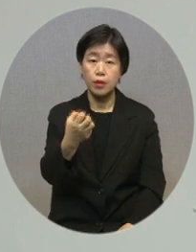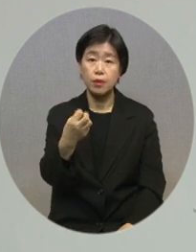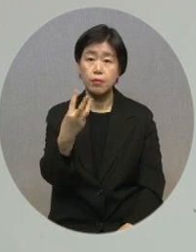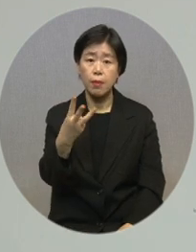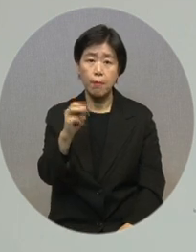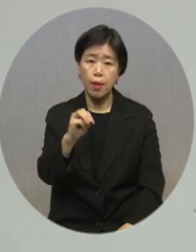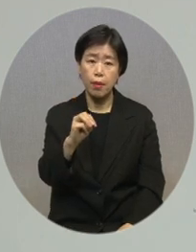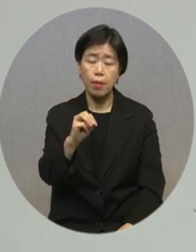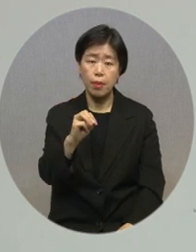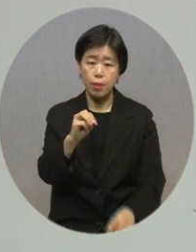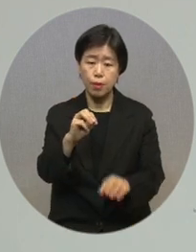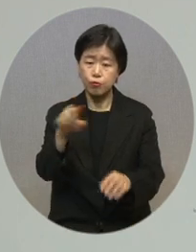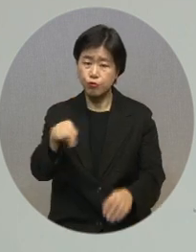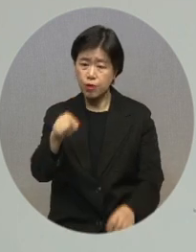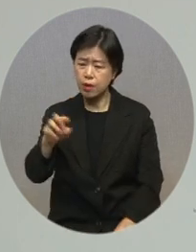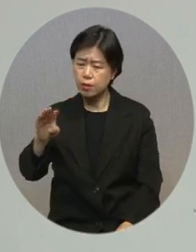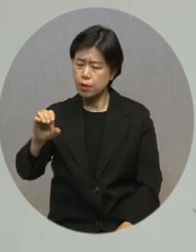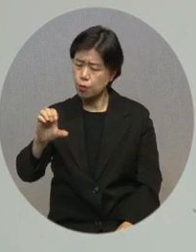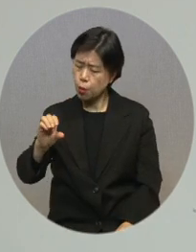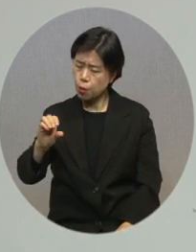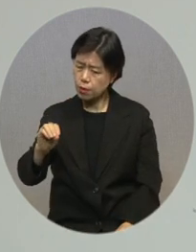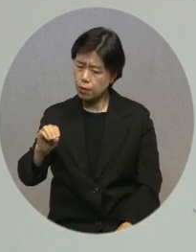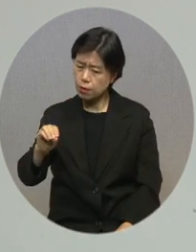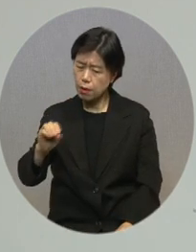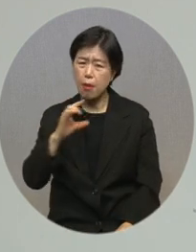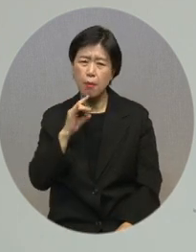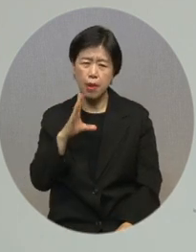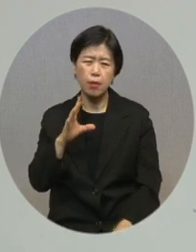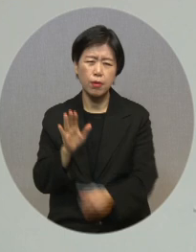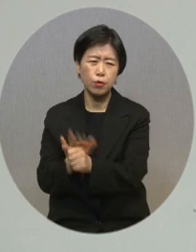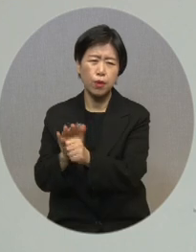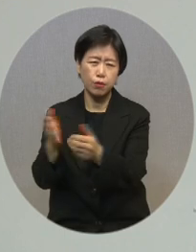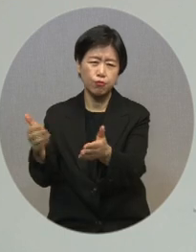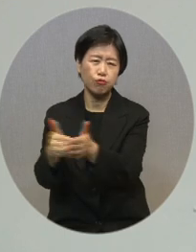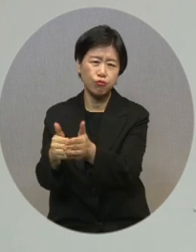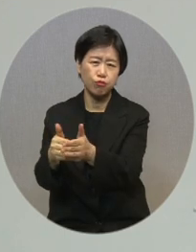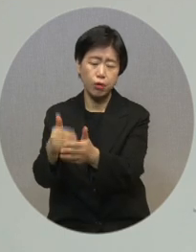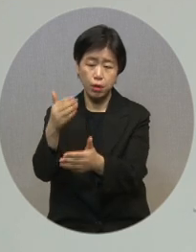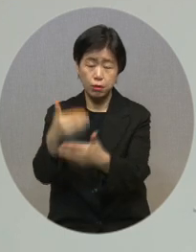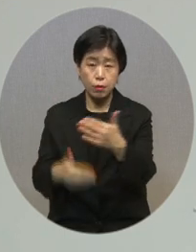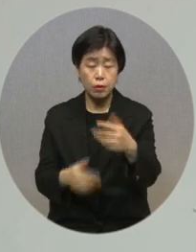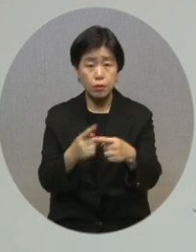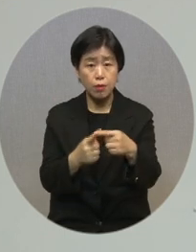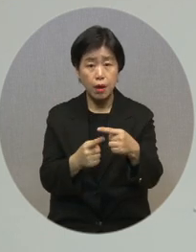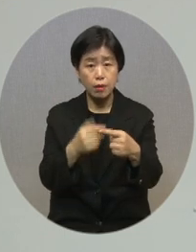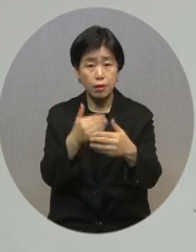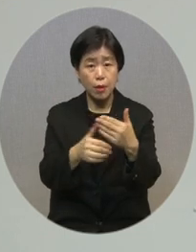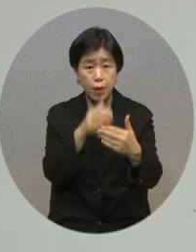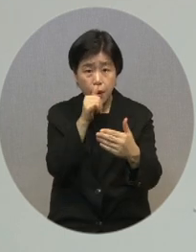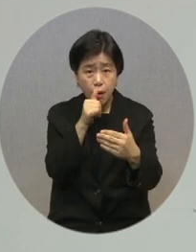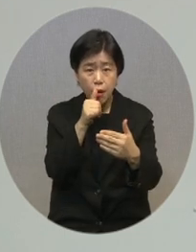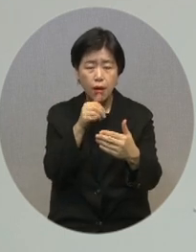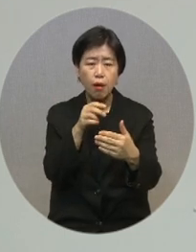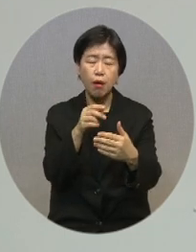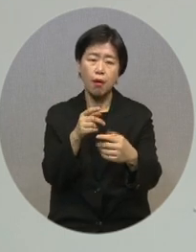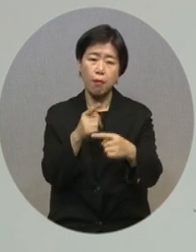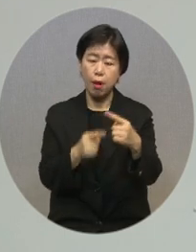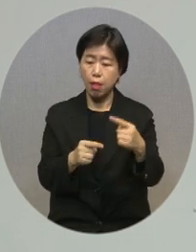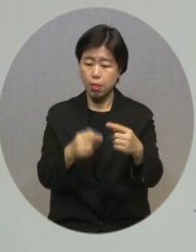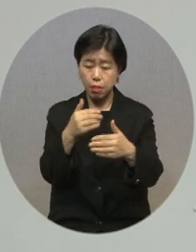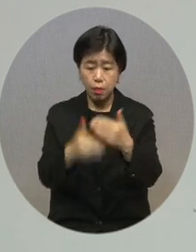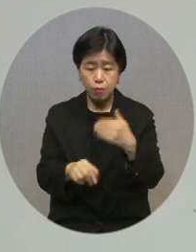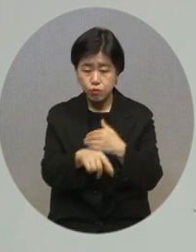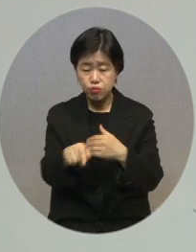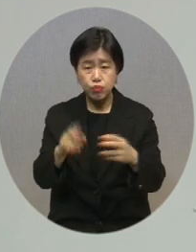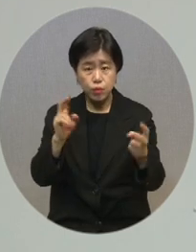절반밖에 사실 대응을 못한 겁니다. 예. 근데 그 나머지 그 한 절반 정도의 중소사업장들은 준비가 너무 안 돼 있는 거죠. 그래서